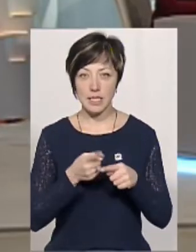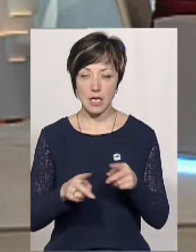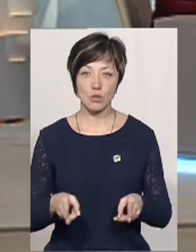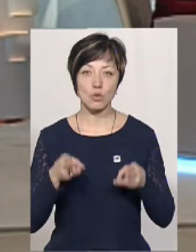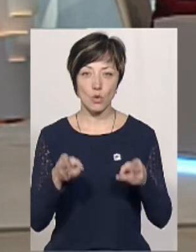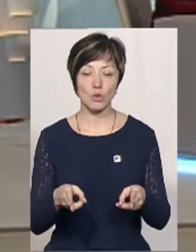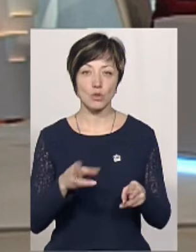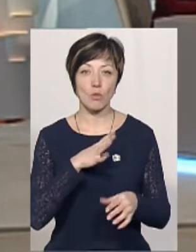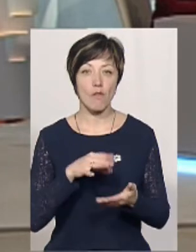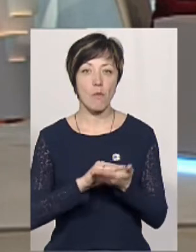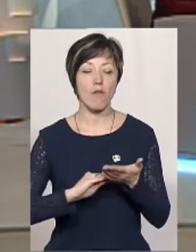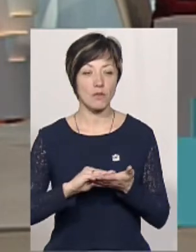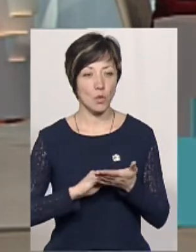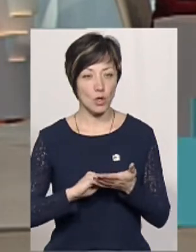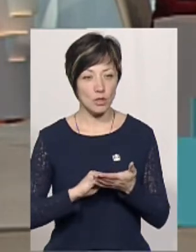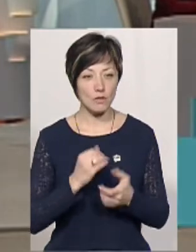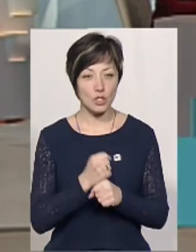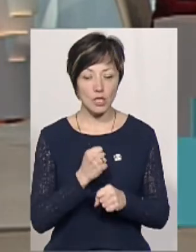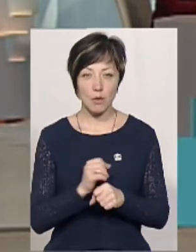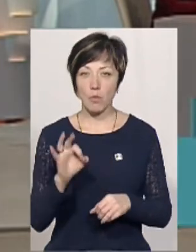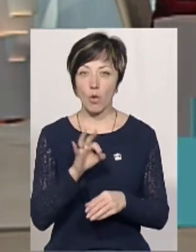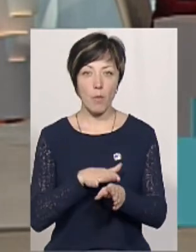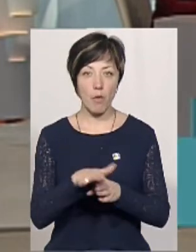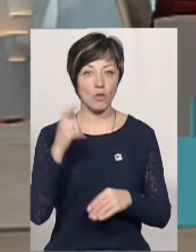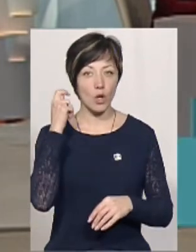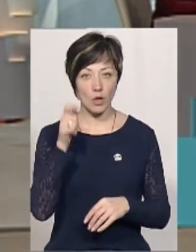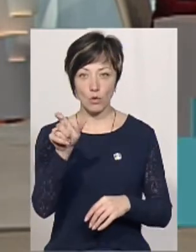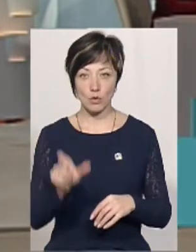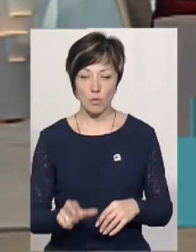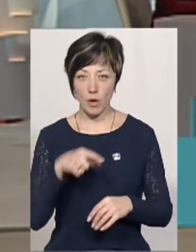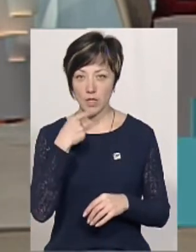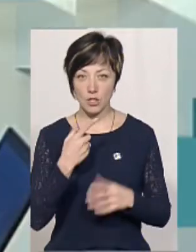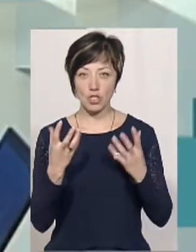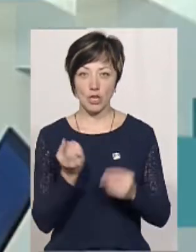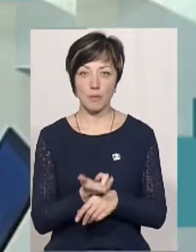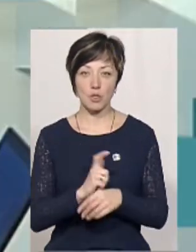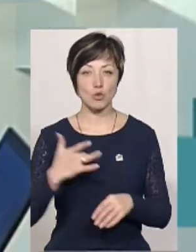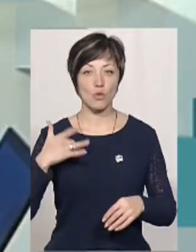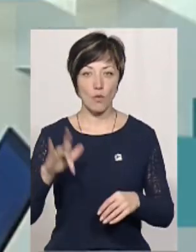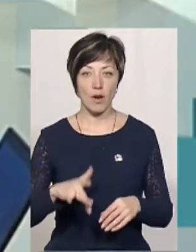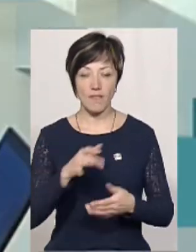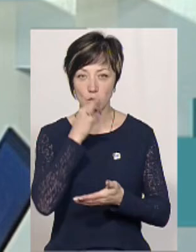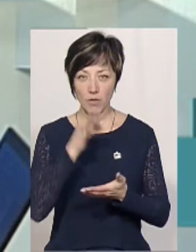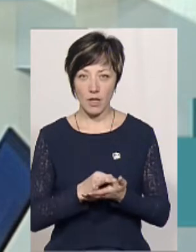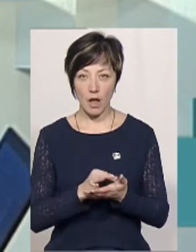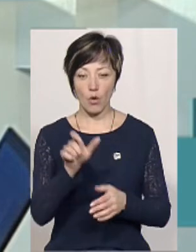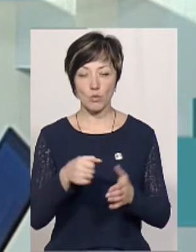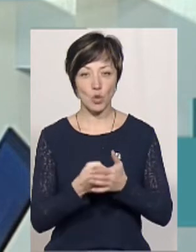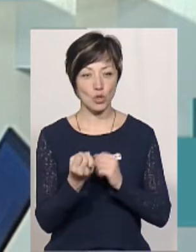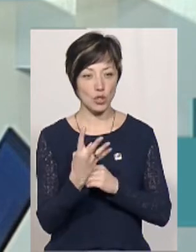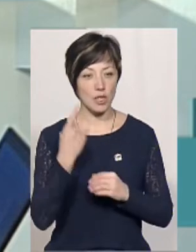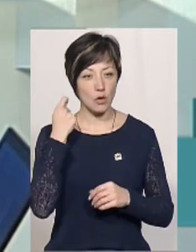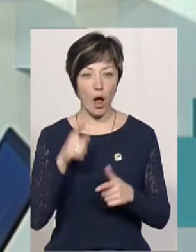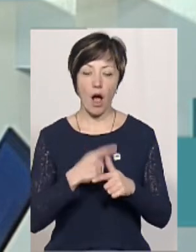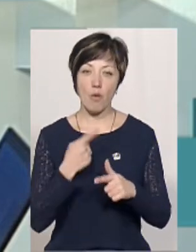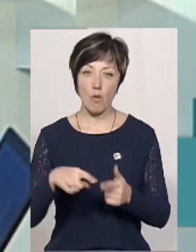був повторно вчинений. Також щодо неповнолітньої особи, як я казала, ще більш сувора відповідальність щодо особи до 14